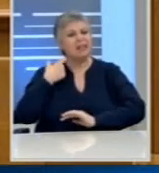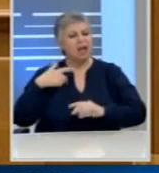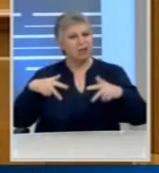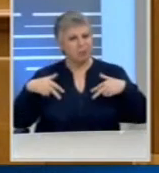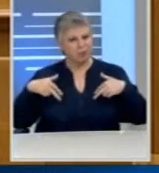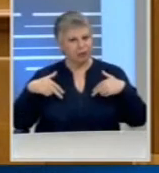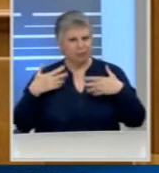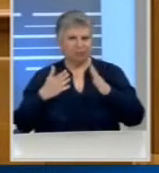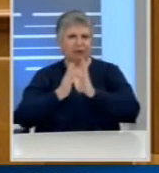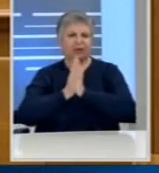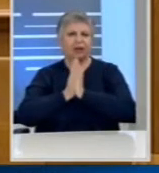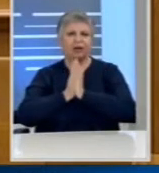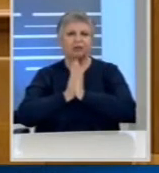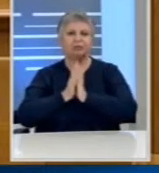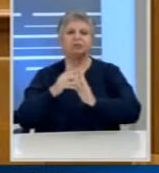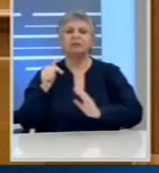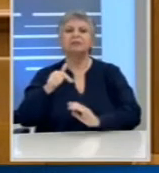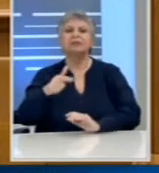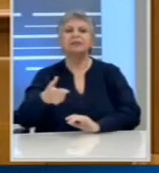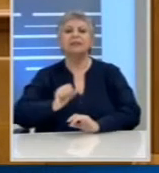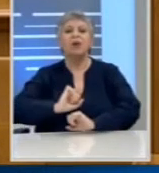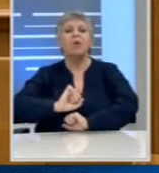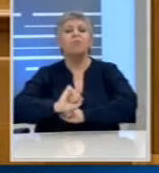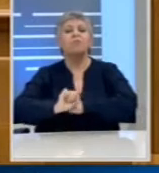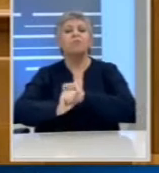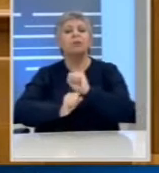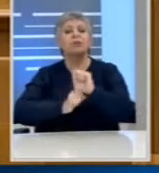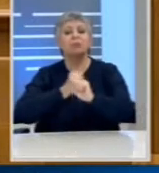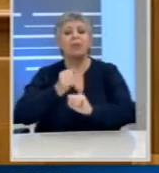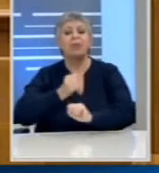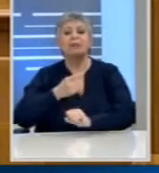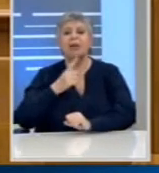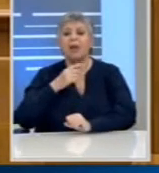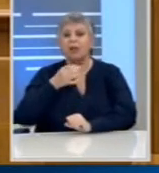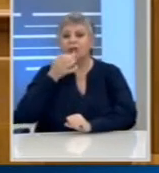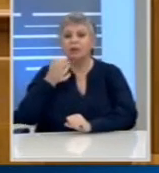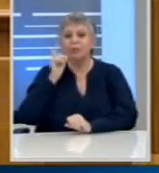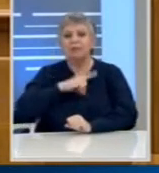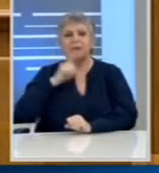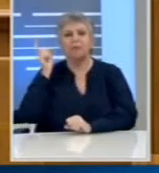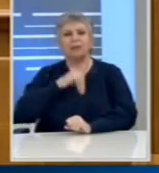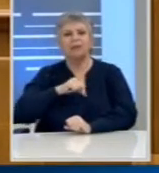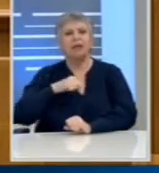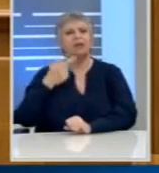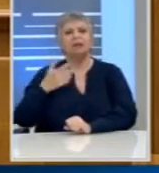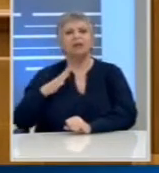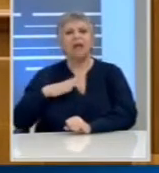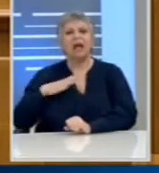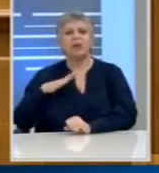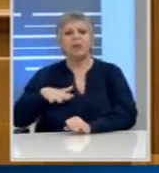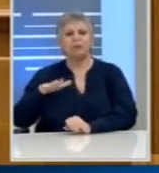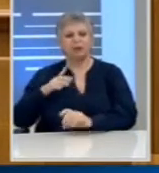ότι όσο προσπαθείτε να πείτε ψέματα στον ελληνικό λαό, έχετε να